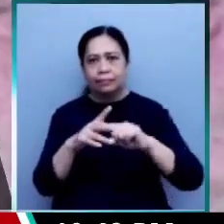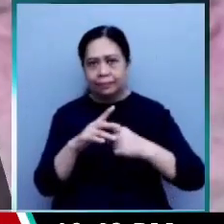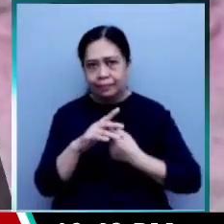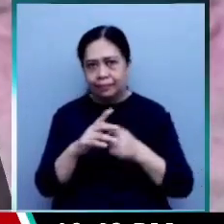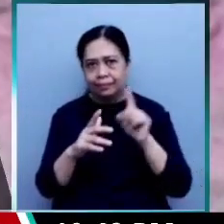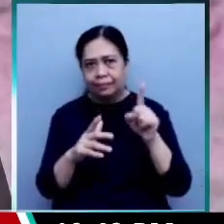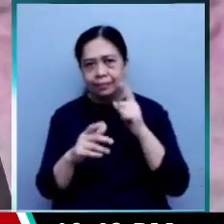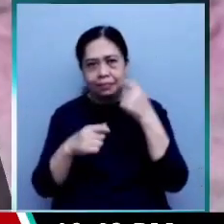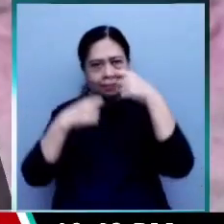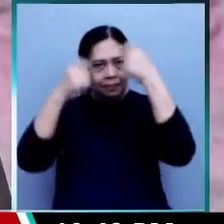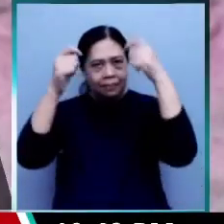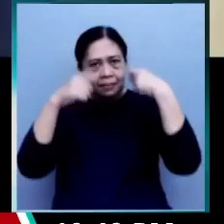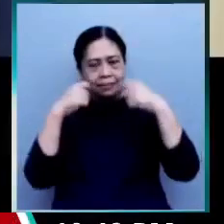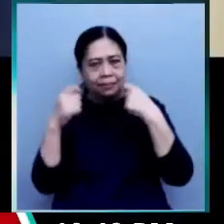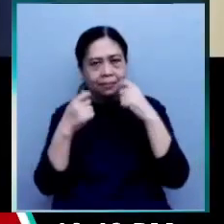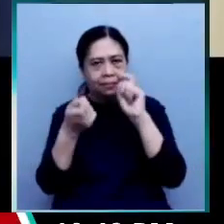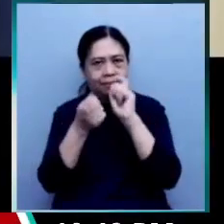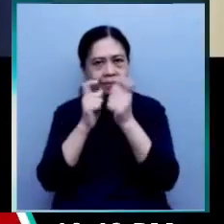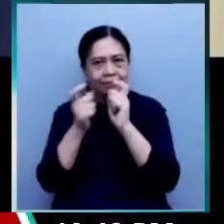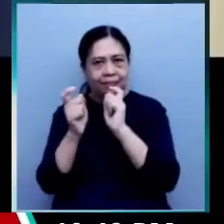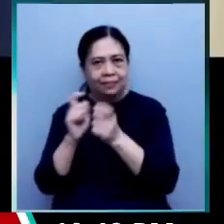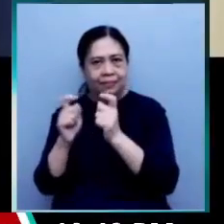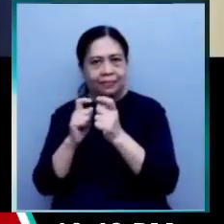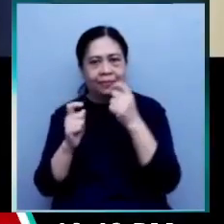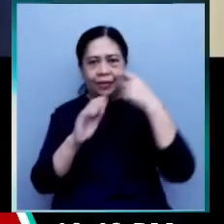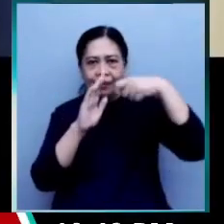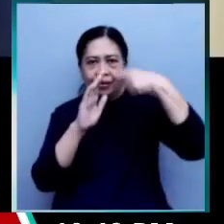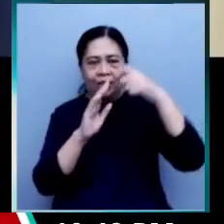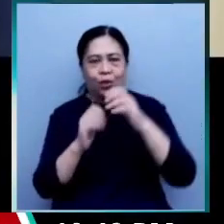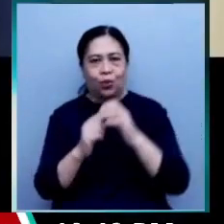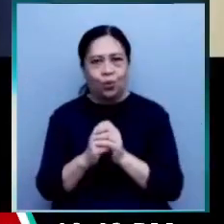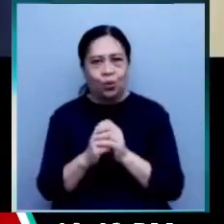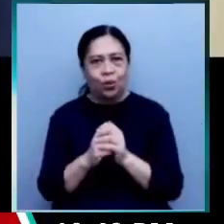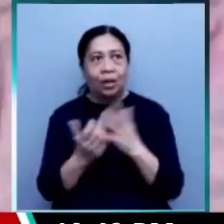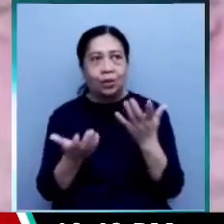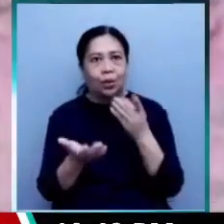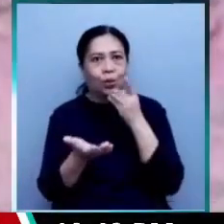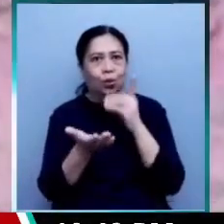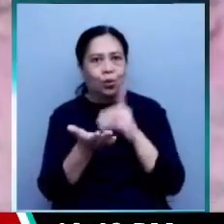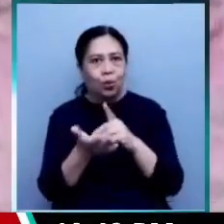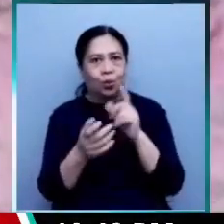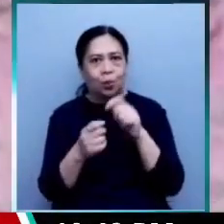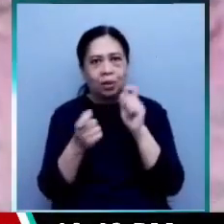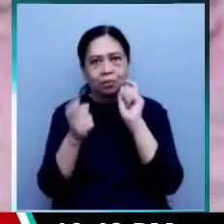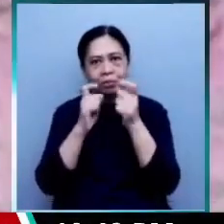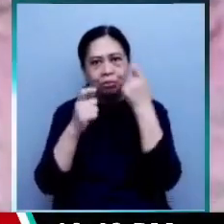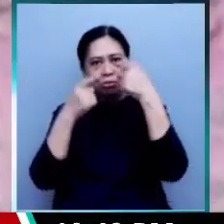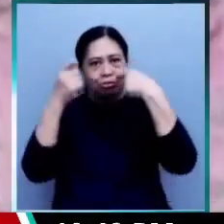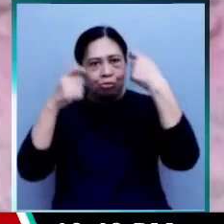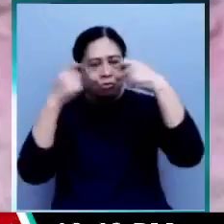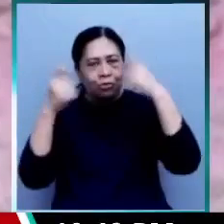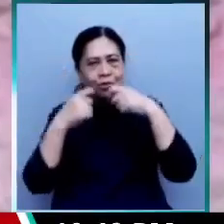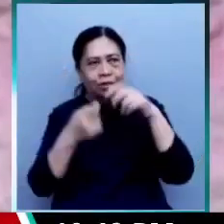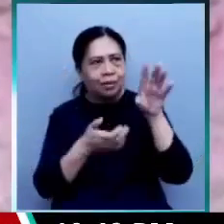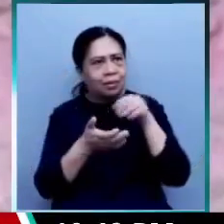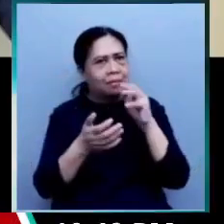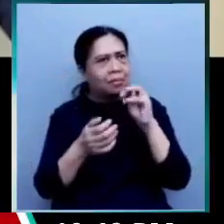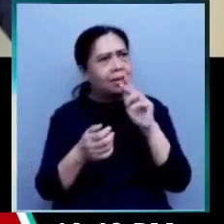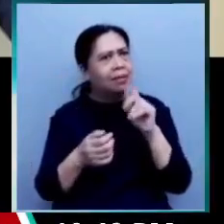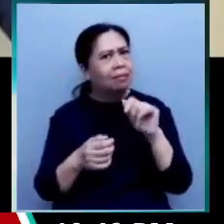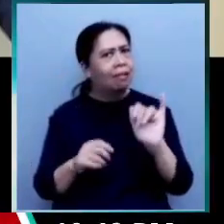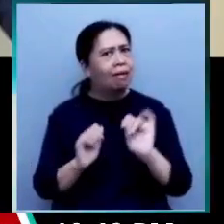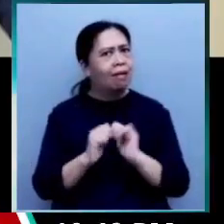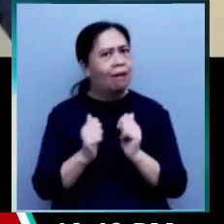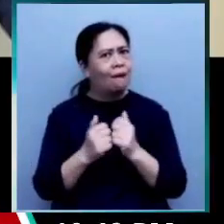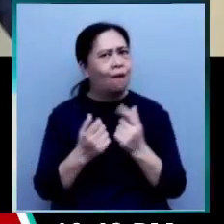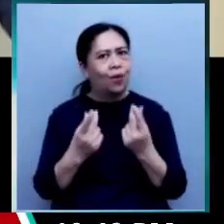makeup transformation videos. Ginawa ko pang paantok yung TikTok, nag-browse-browse ako. Nakita ko na yung mga makeup artists. Hala, sabi ko, paano nila ginawa? Gusto